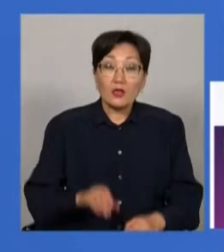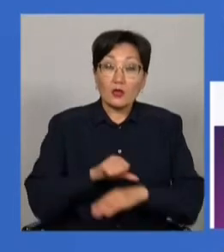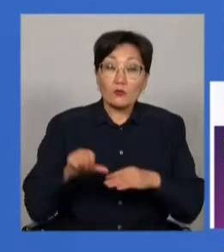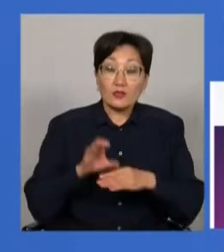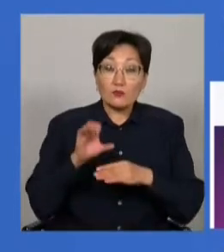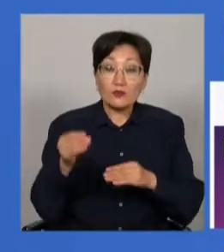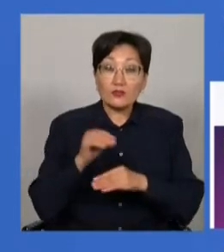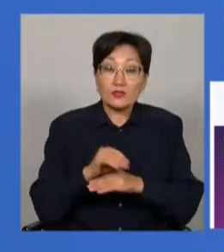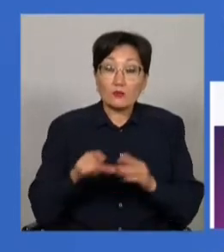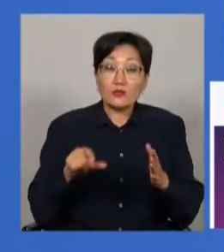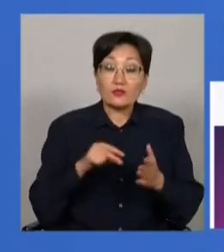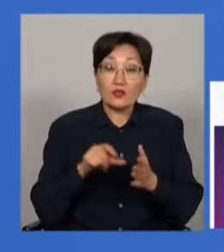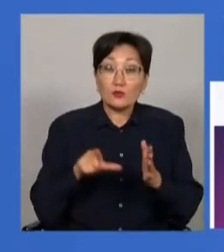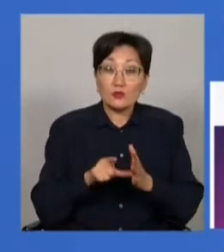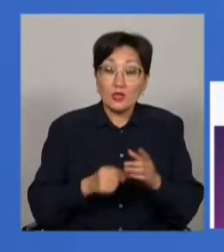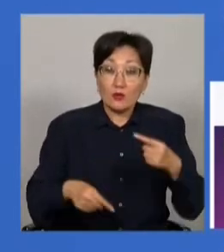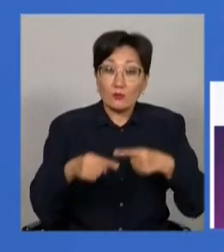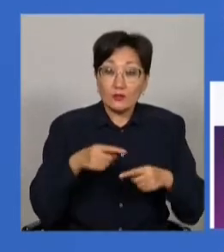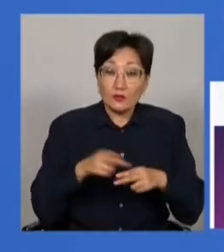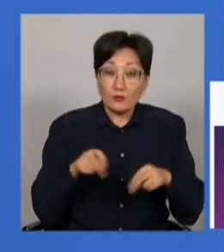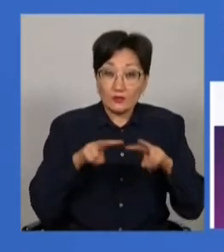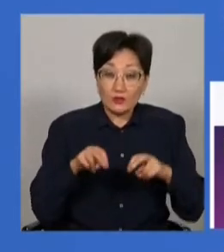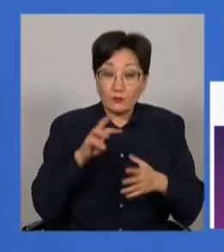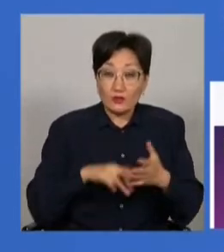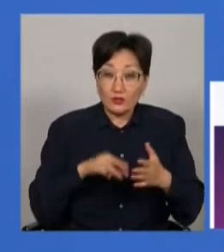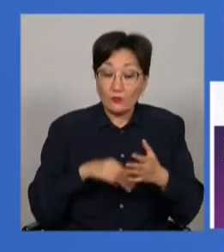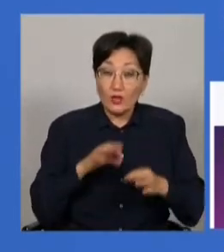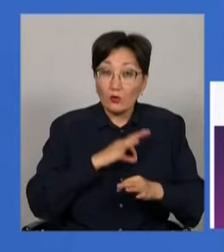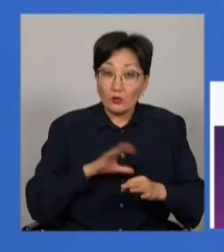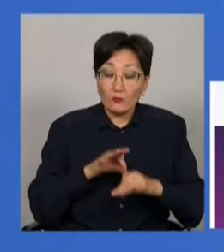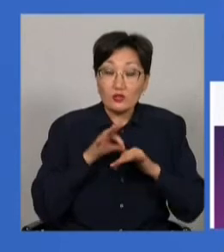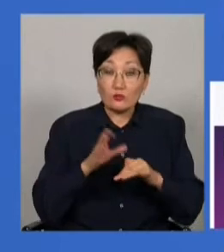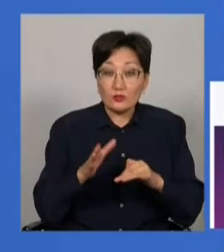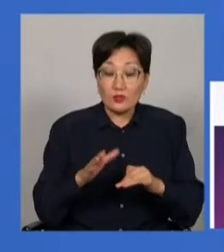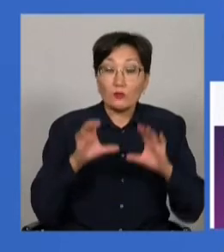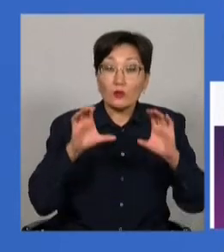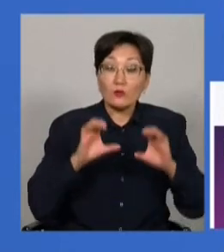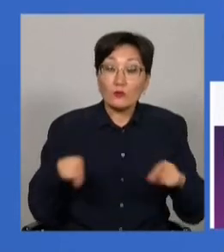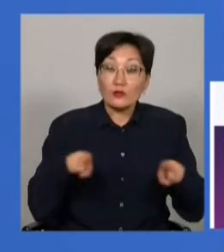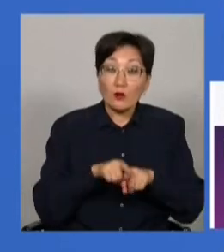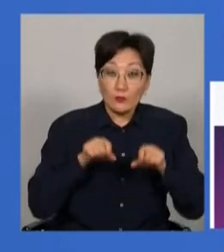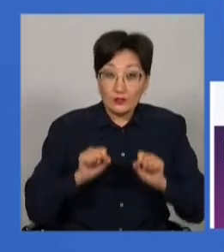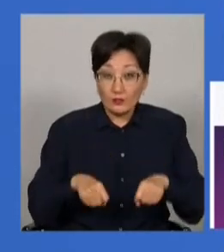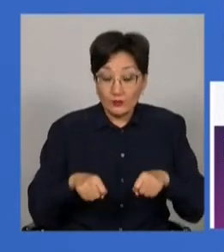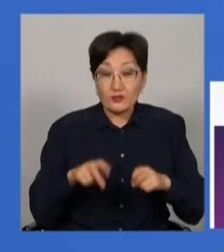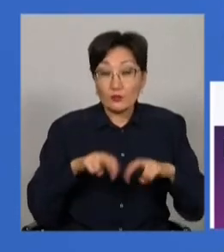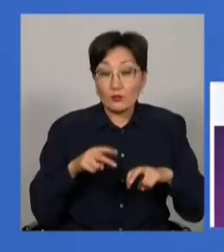Экспорттаушыларға қосылған құн салығын қайтару тексерусіз және айыппұл санкцияларын қолданбай жүргізілетін болады. Заң жүзінде мұндай мүмкіндік